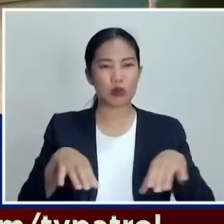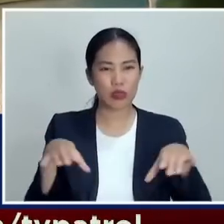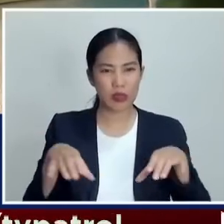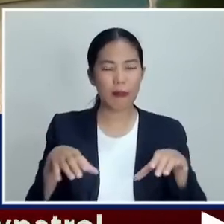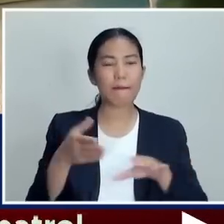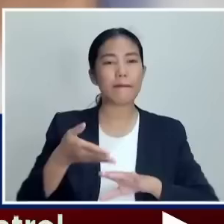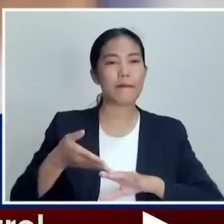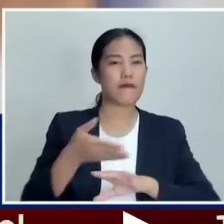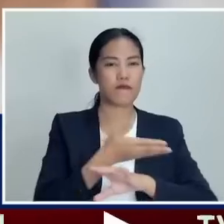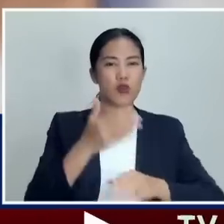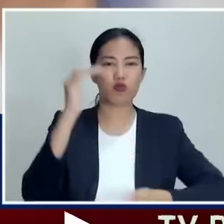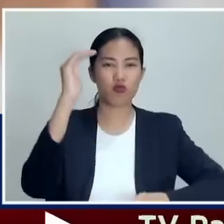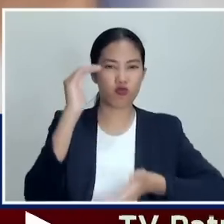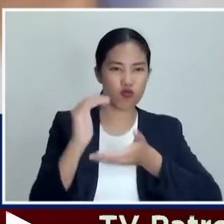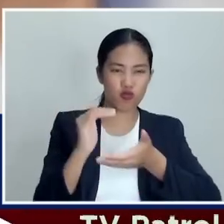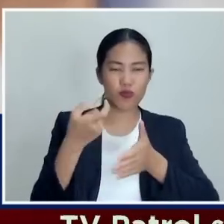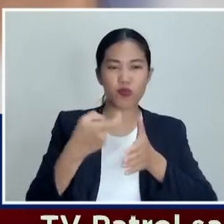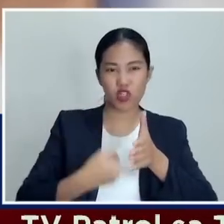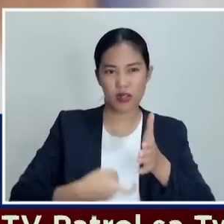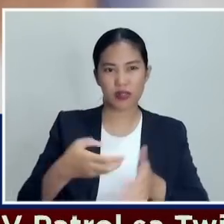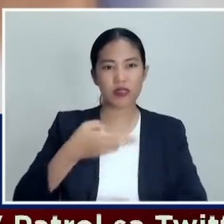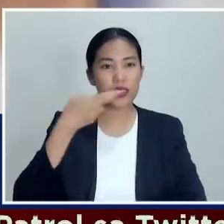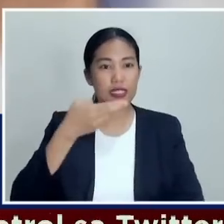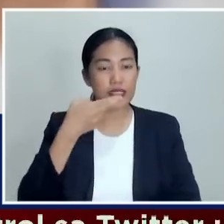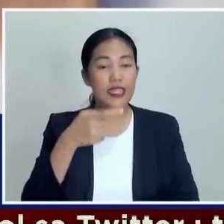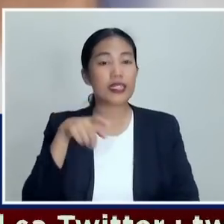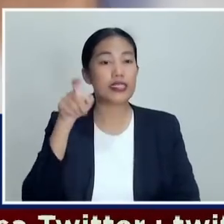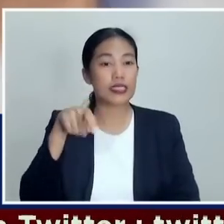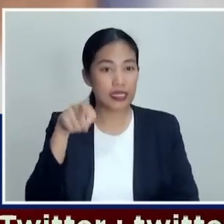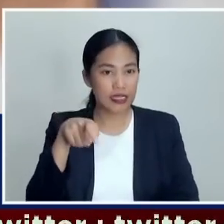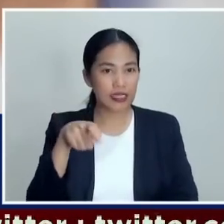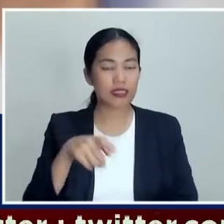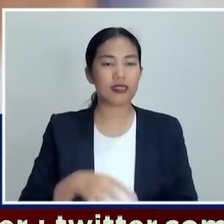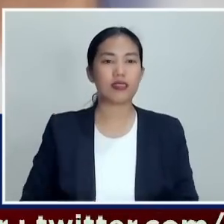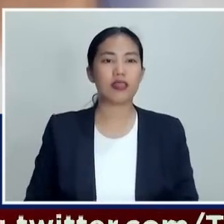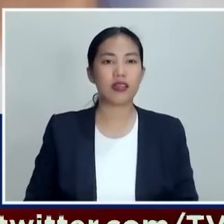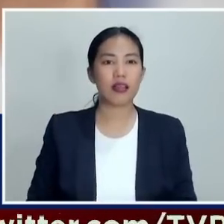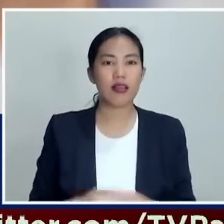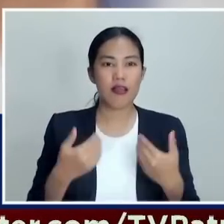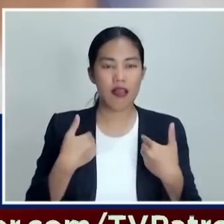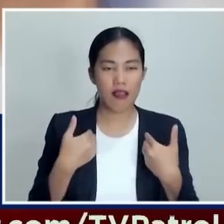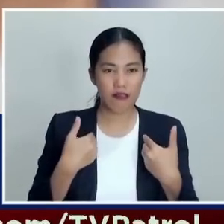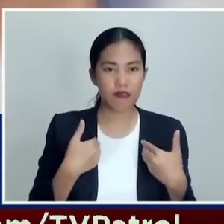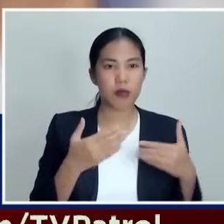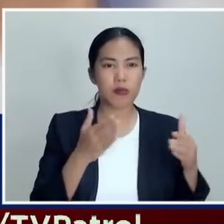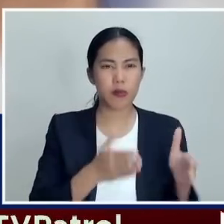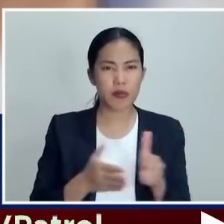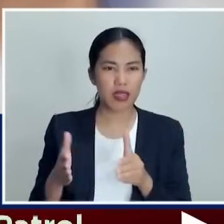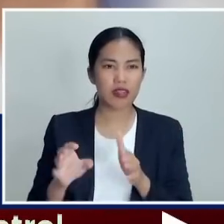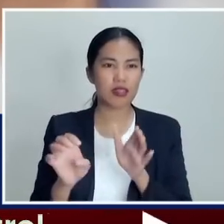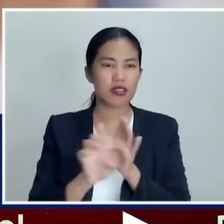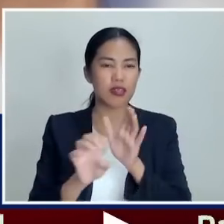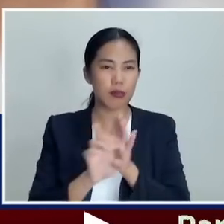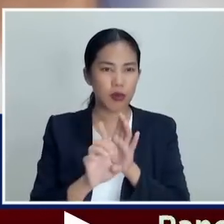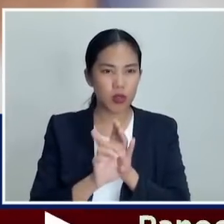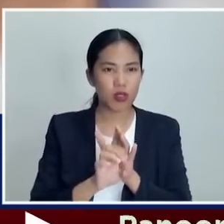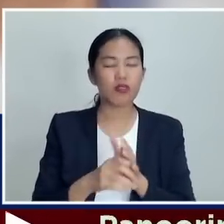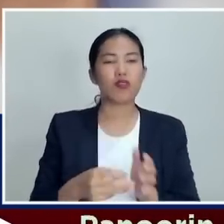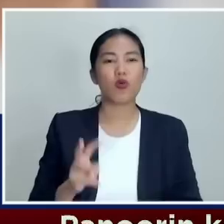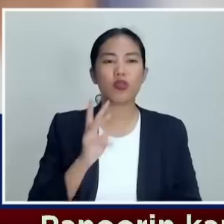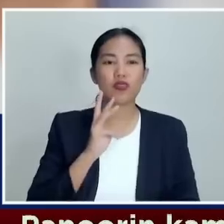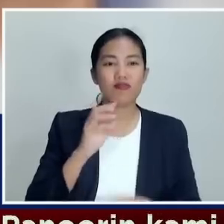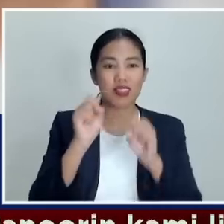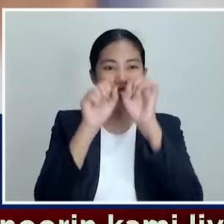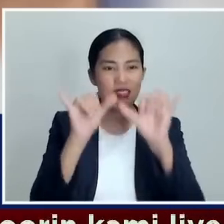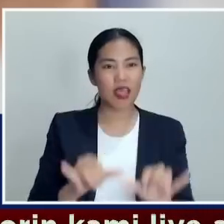bigas. Kailangan doon pumasok yung mga tamang post-harvest facilities, yung irrigation, so yung pag-increase